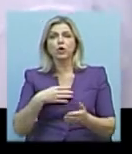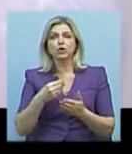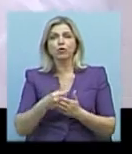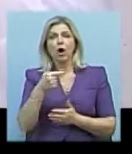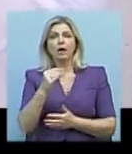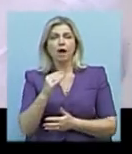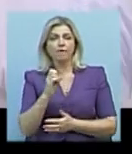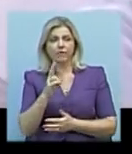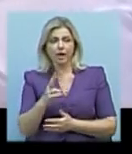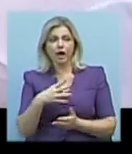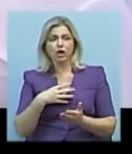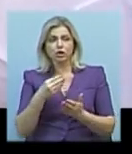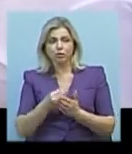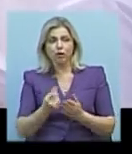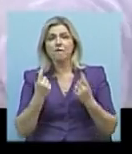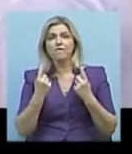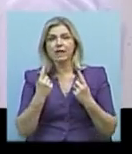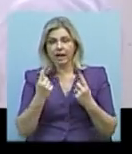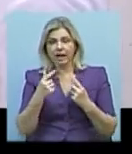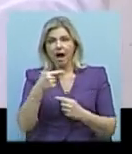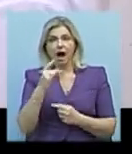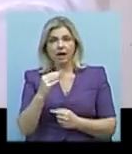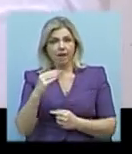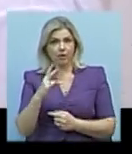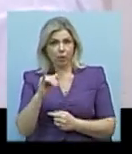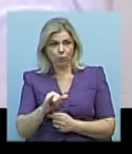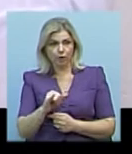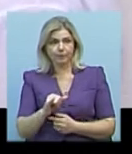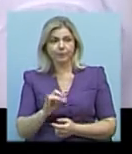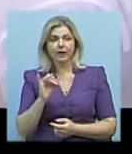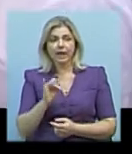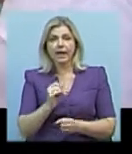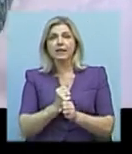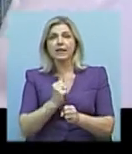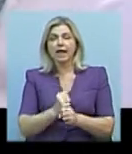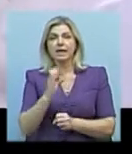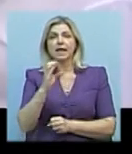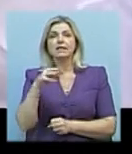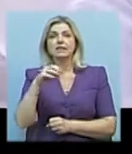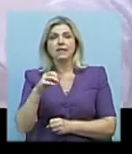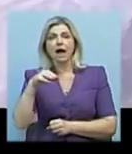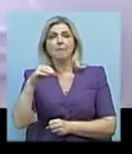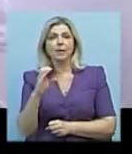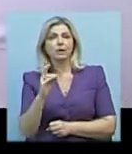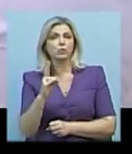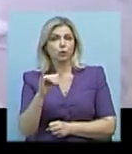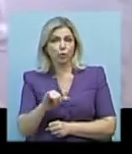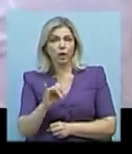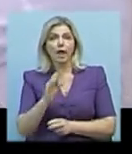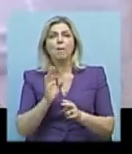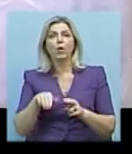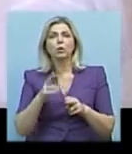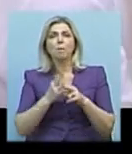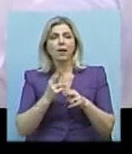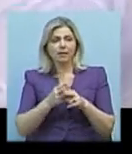маленьких друкую, велику графіку, а потім її різьблю стамесками. Потім беру металеві штуки і ще